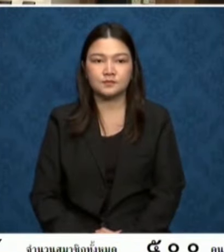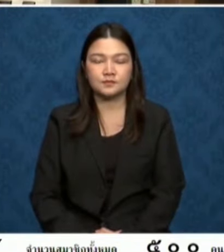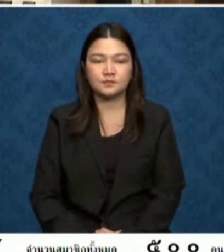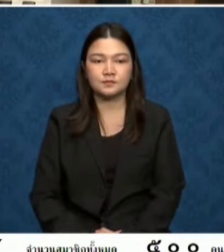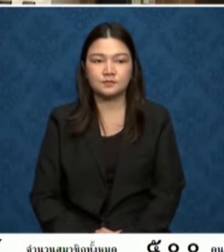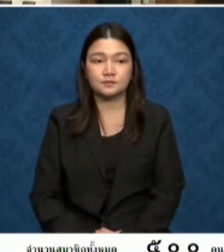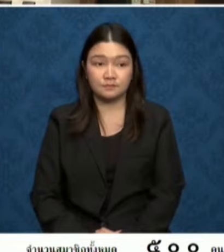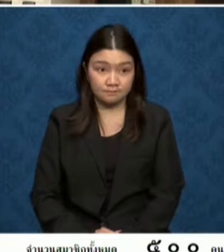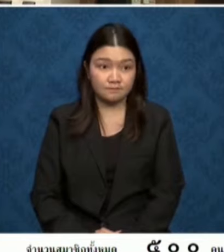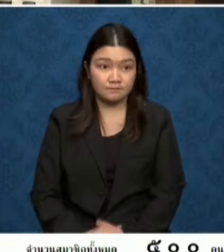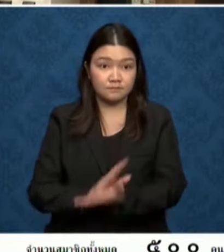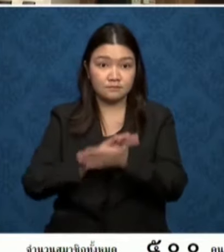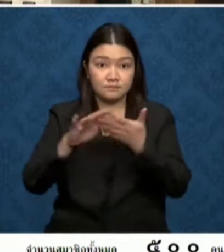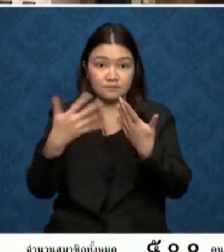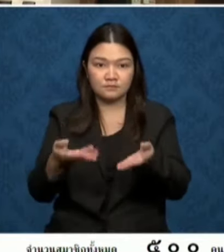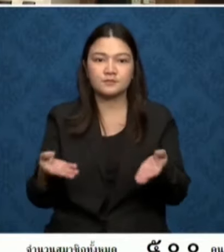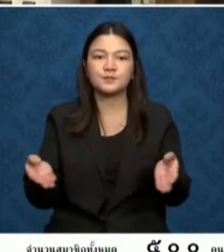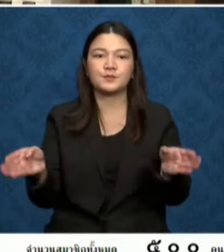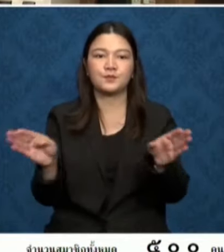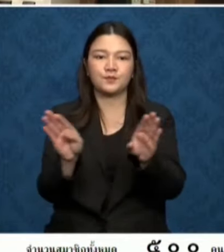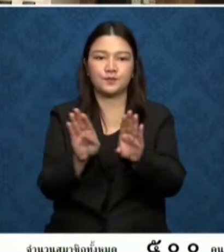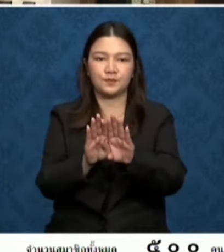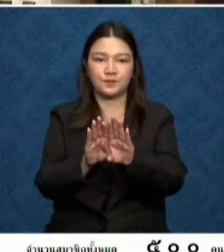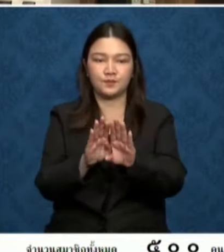ครับถ้าไม่มีผมขอปิดการแสดงตนครับ